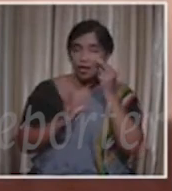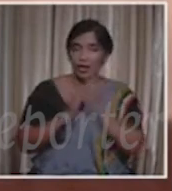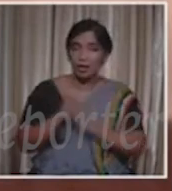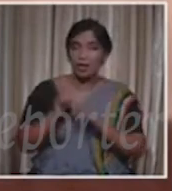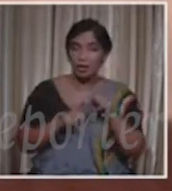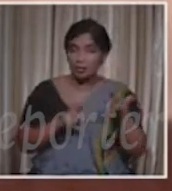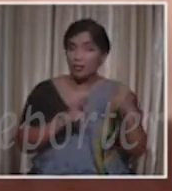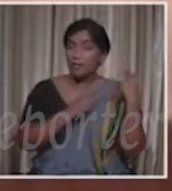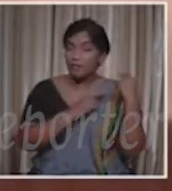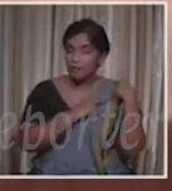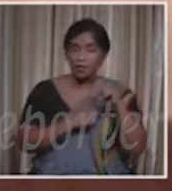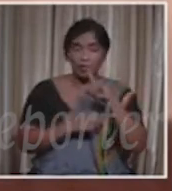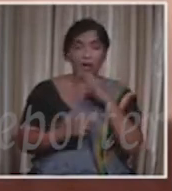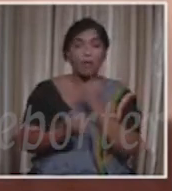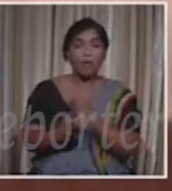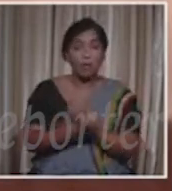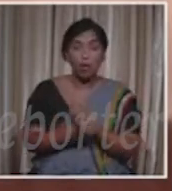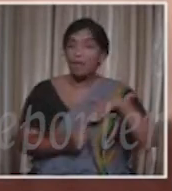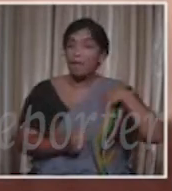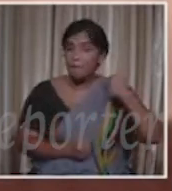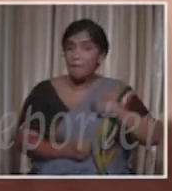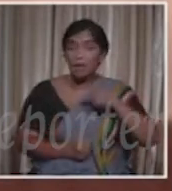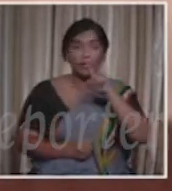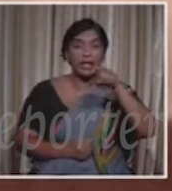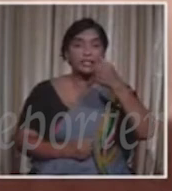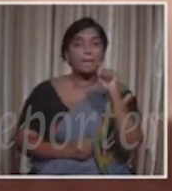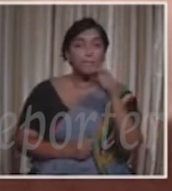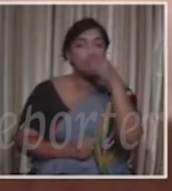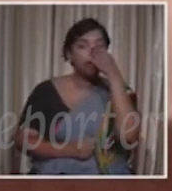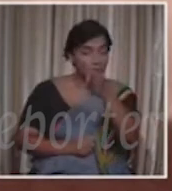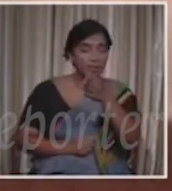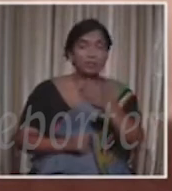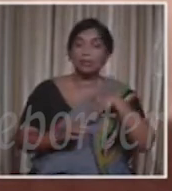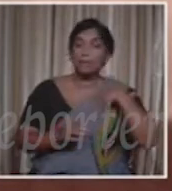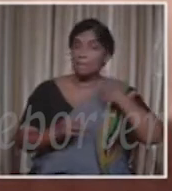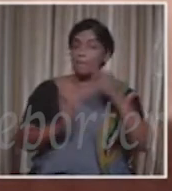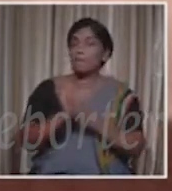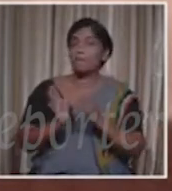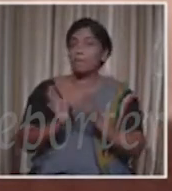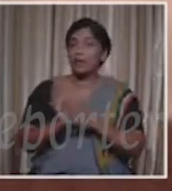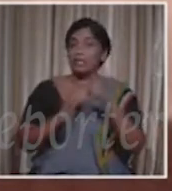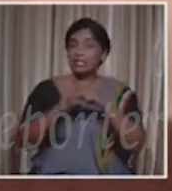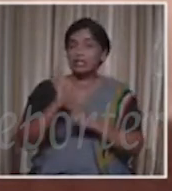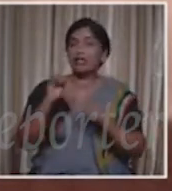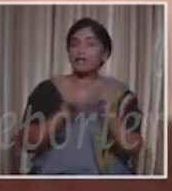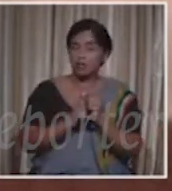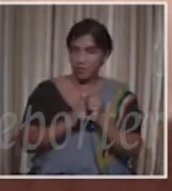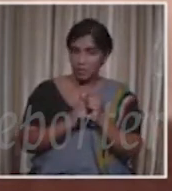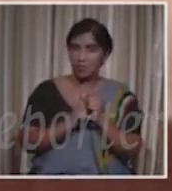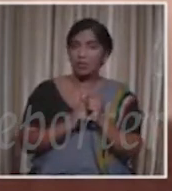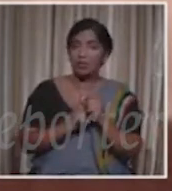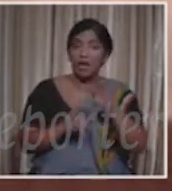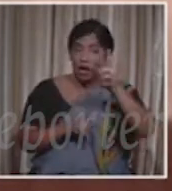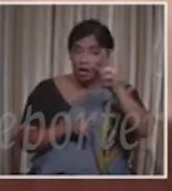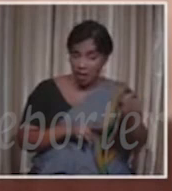කරලා ගරු අනුර කුමාර දිසානායක මැතිතුමා මේ වගකීමෙන් කියන්නේ පොලිස්පතිතුමා කියනවා 150ක් තමුන්නාන්සලගේ ප්‍රබල සමාජිකයෝ